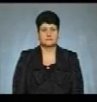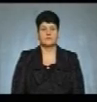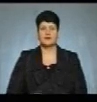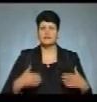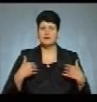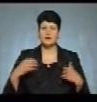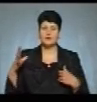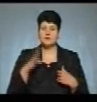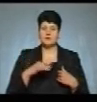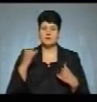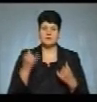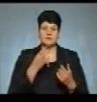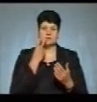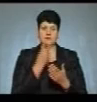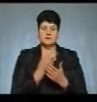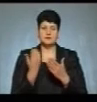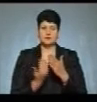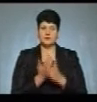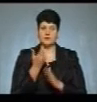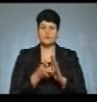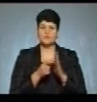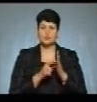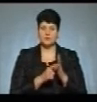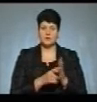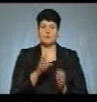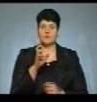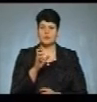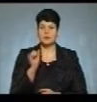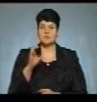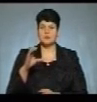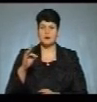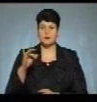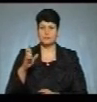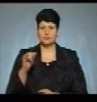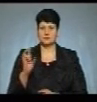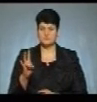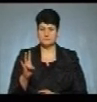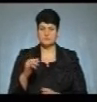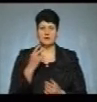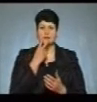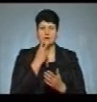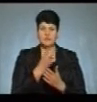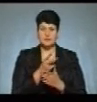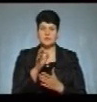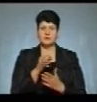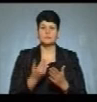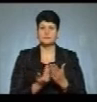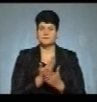Вітаю всіх, хто до нас приєднався. Ви дивитесь новини у студії Богдана Сарабун. Дивіться у випуску.